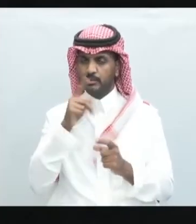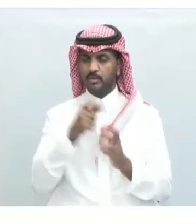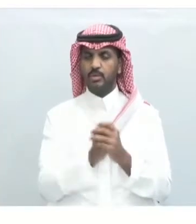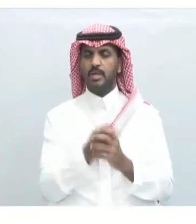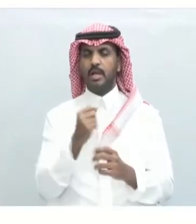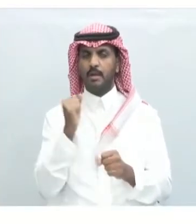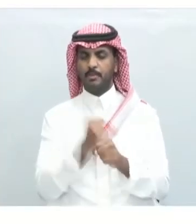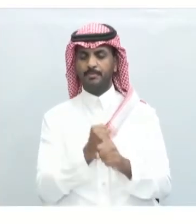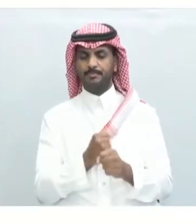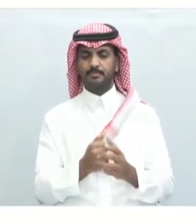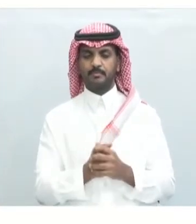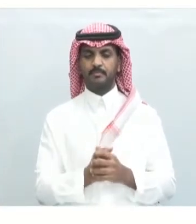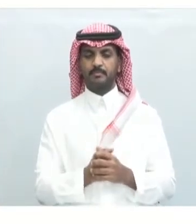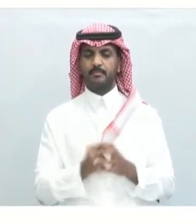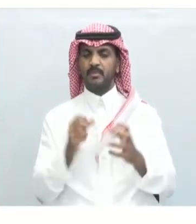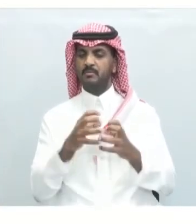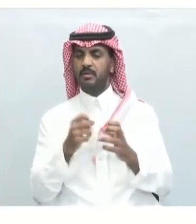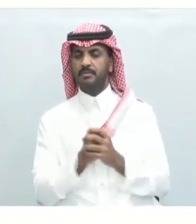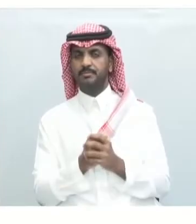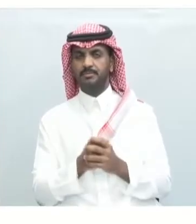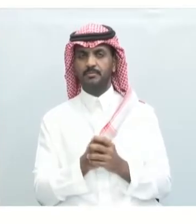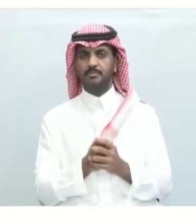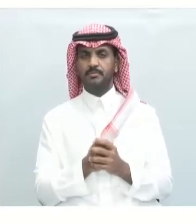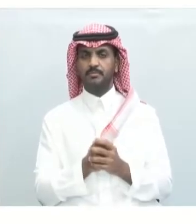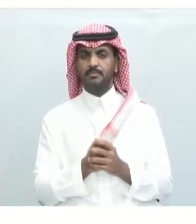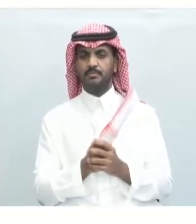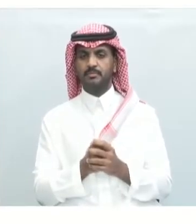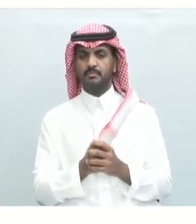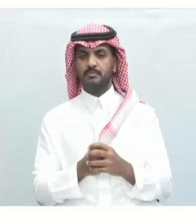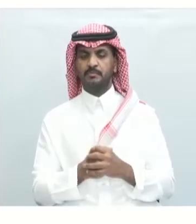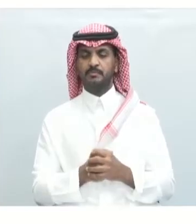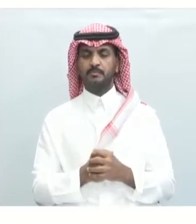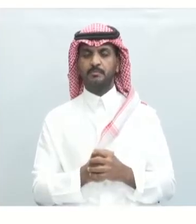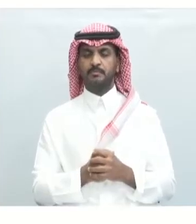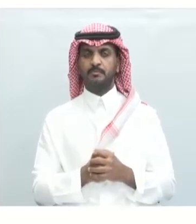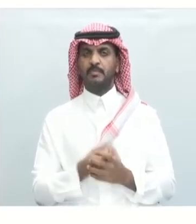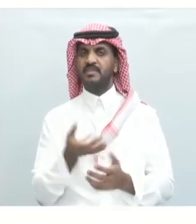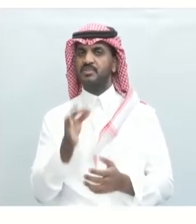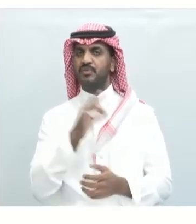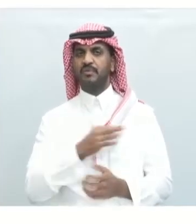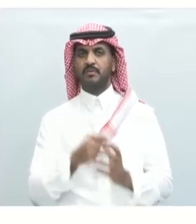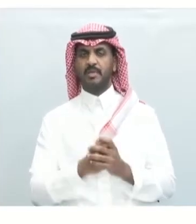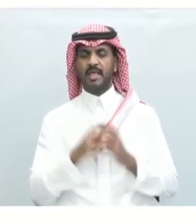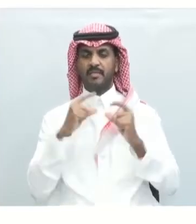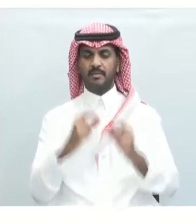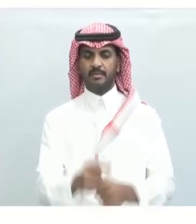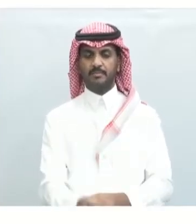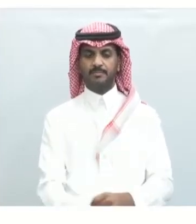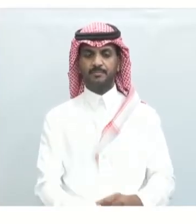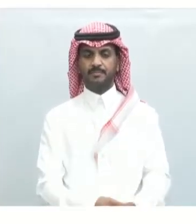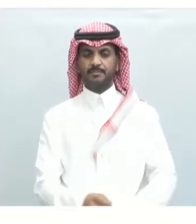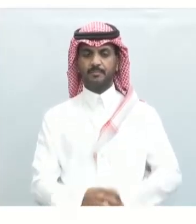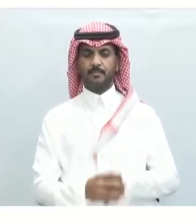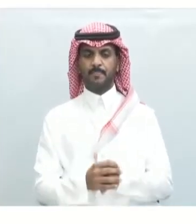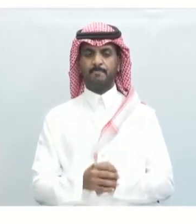هذا هو المعنى بشكل عام لهذا الحديث بعد ذلك ناتي الى ماذا نستفيد من هذا الحديث ما هي